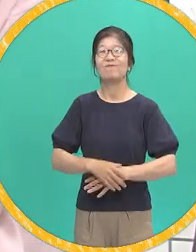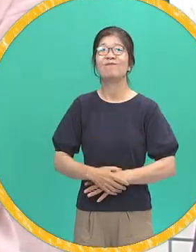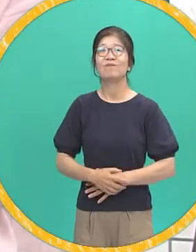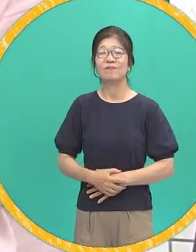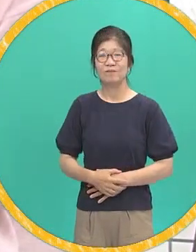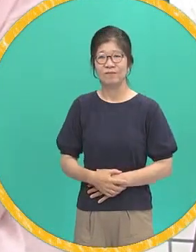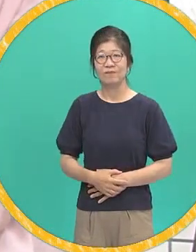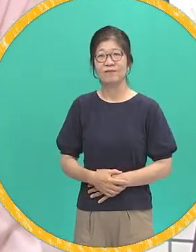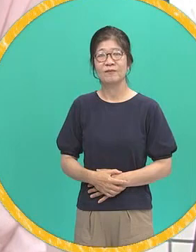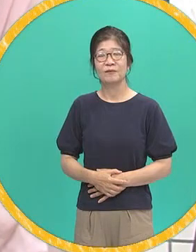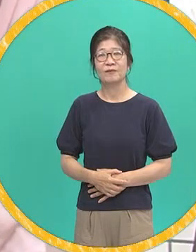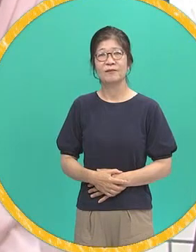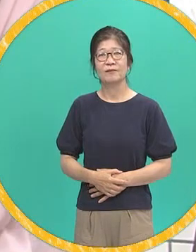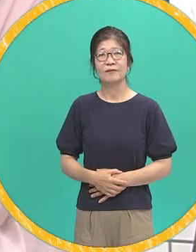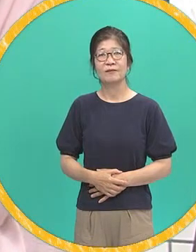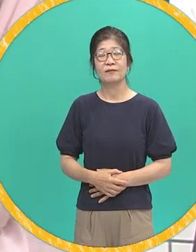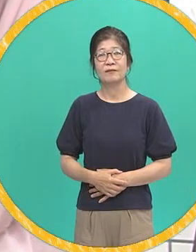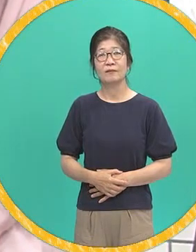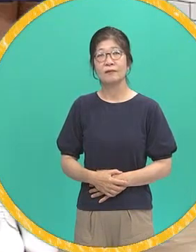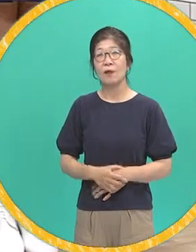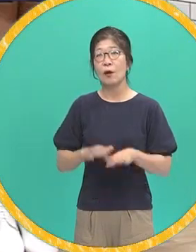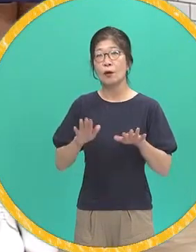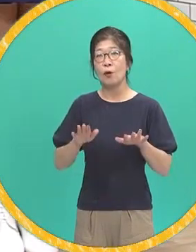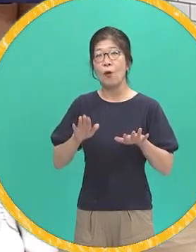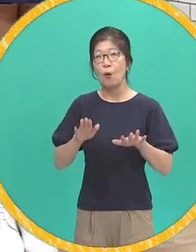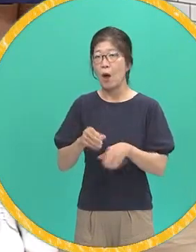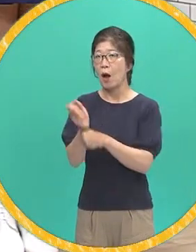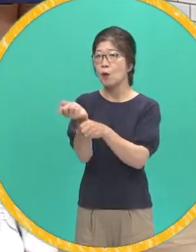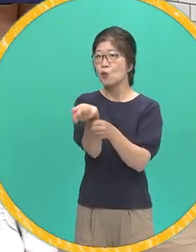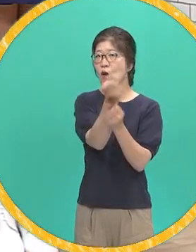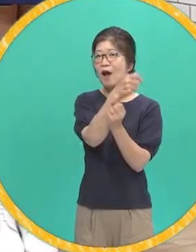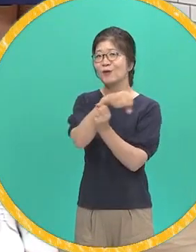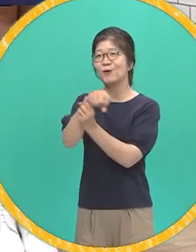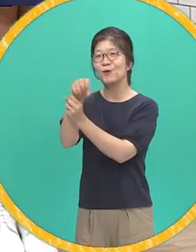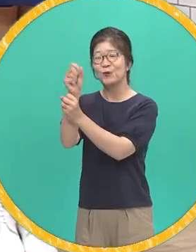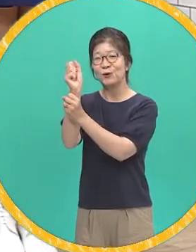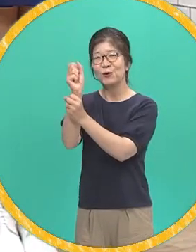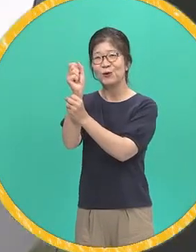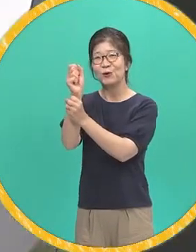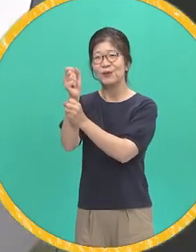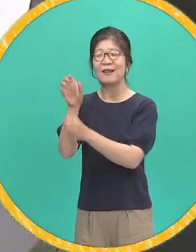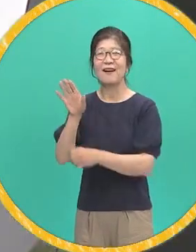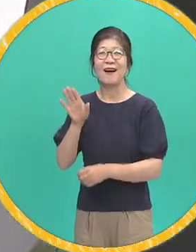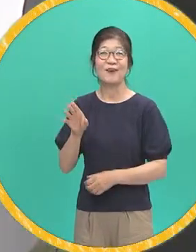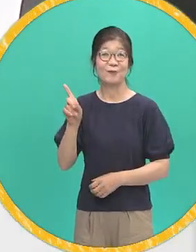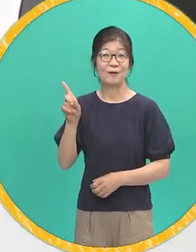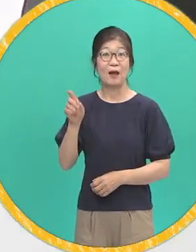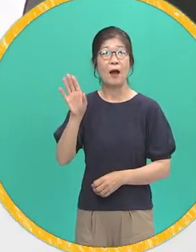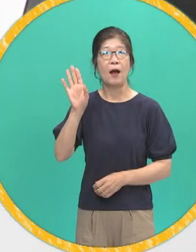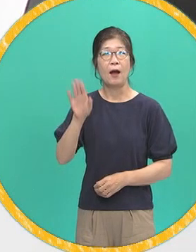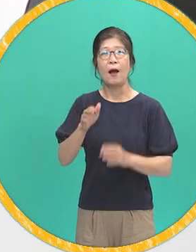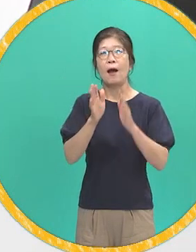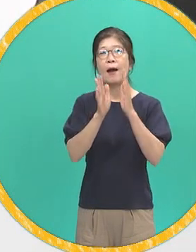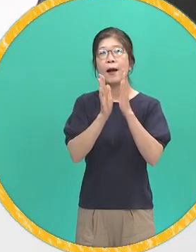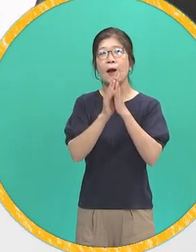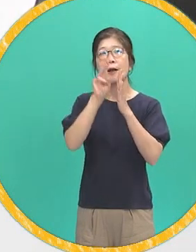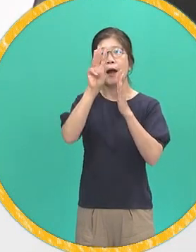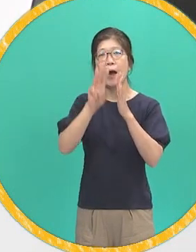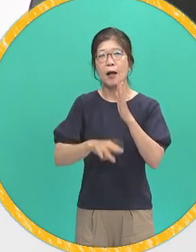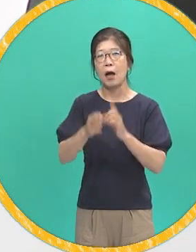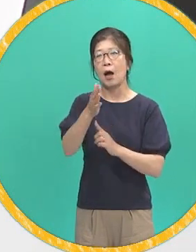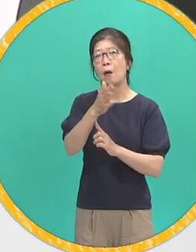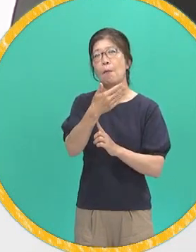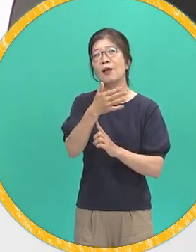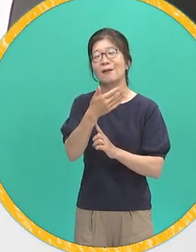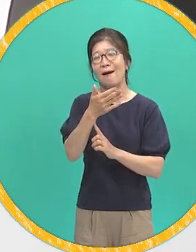ねで今日フラッグを持ってきていただいているんですが神奈川旗も持ってきて